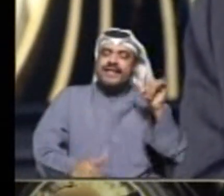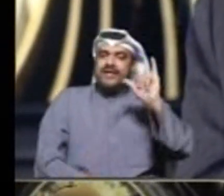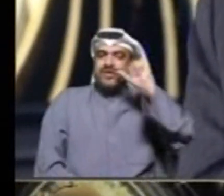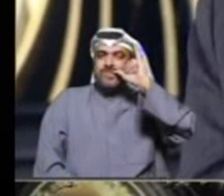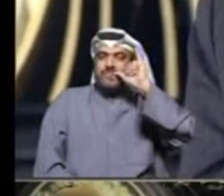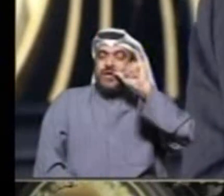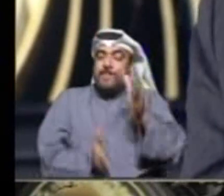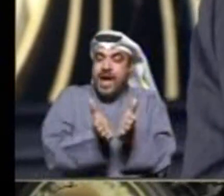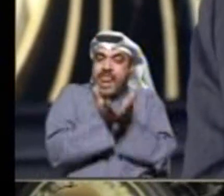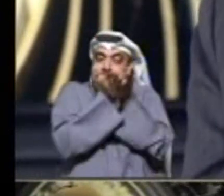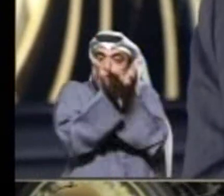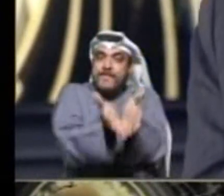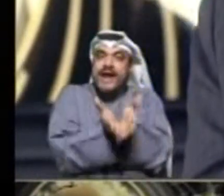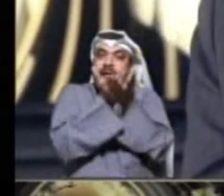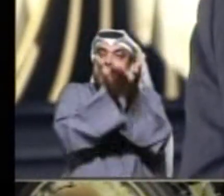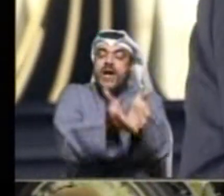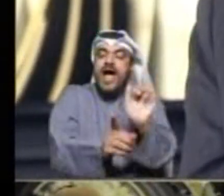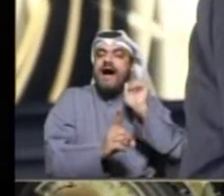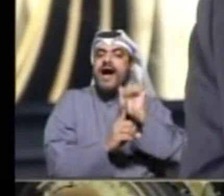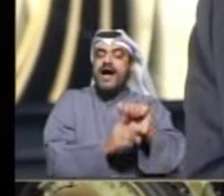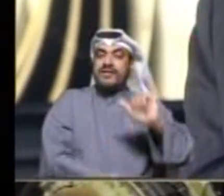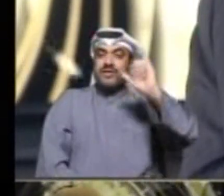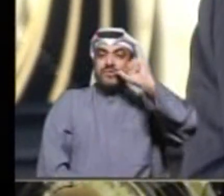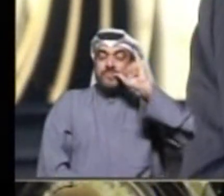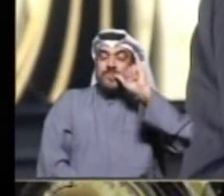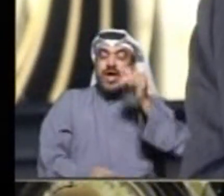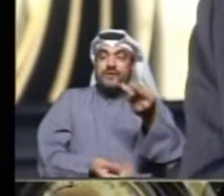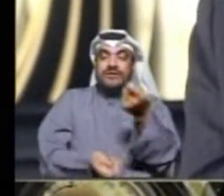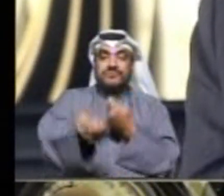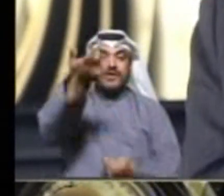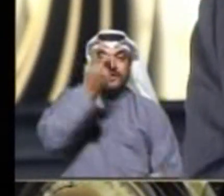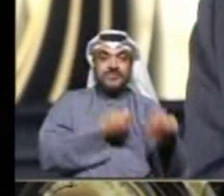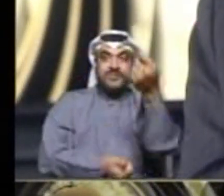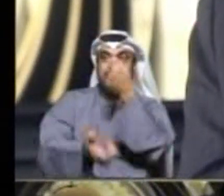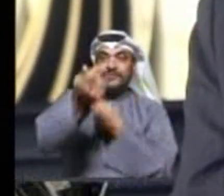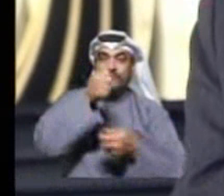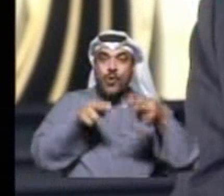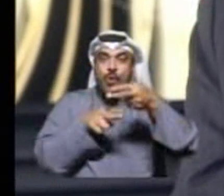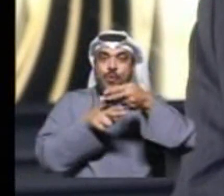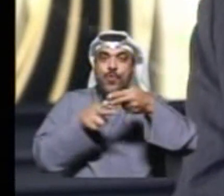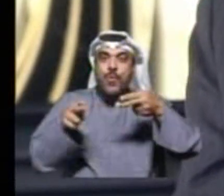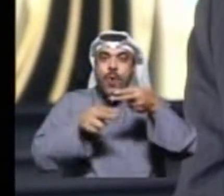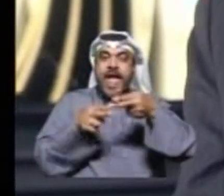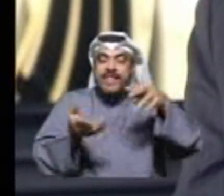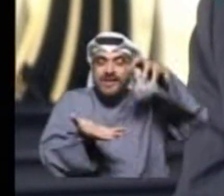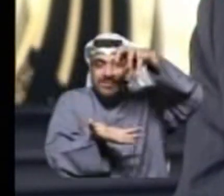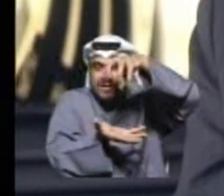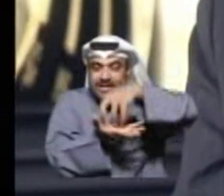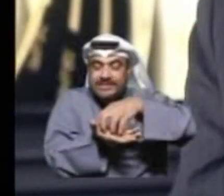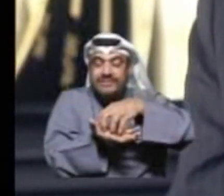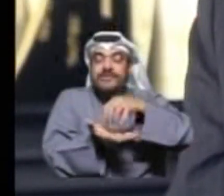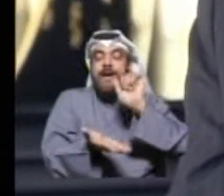الأسطول البحرية الملكية في الخليج، وابتداء نمو الكويت كدولة مدينة بنيت على